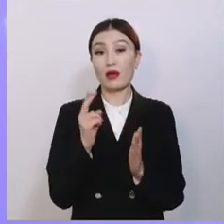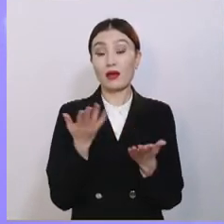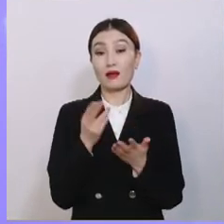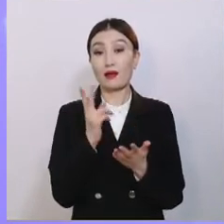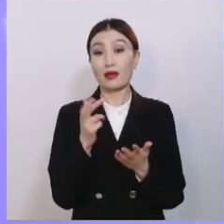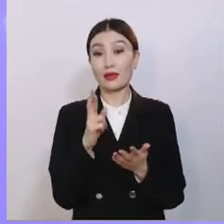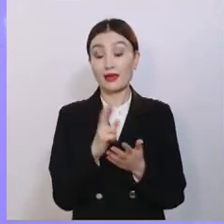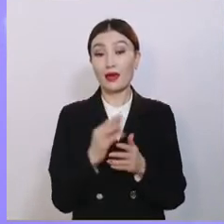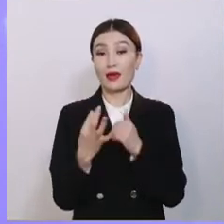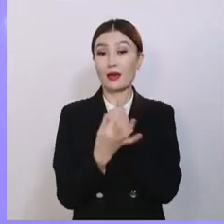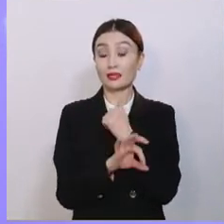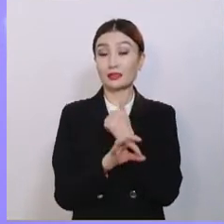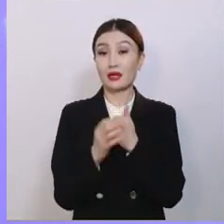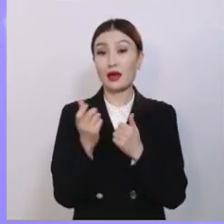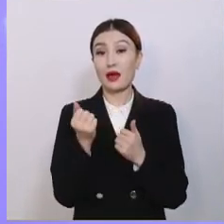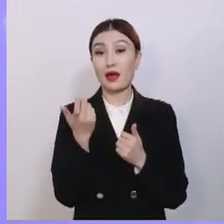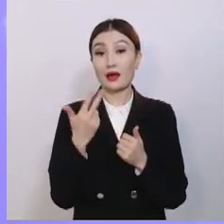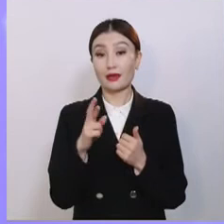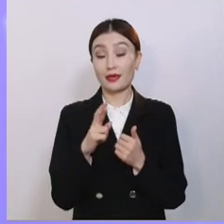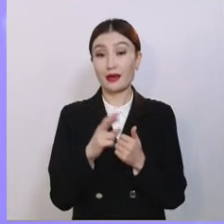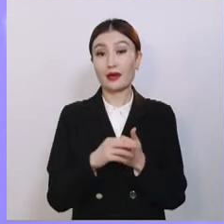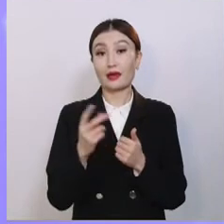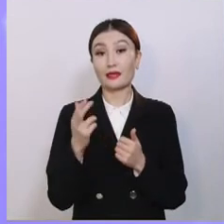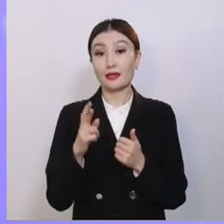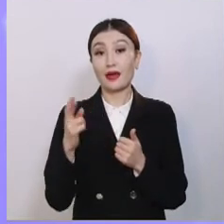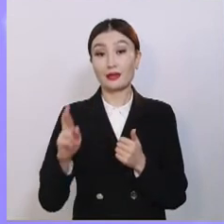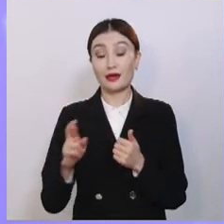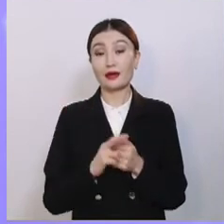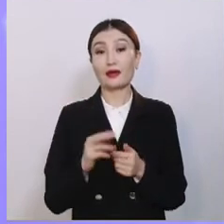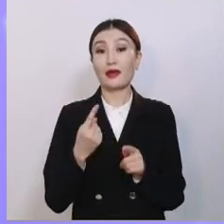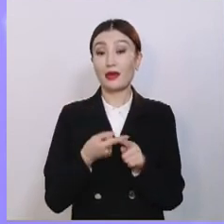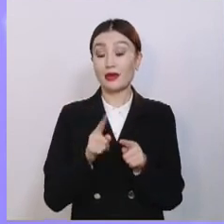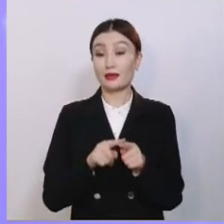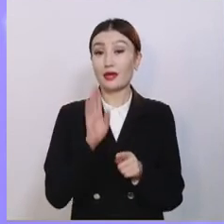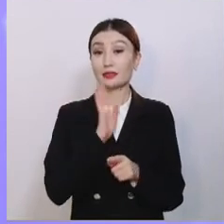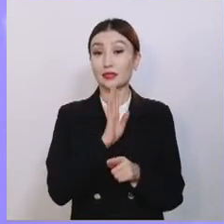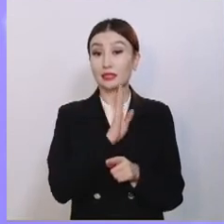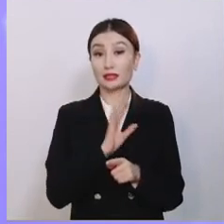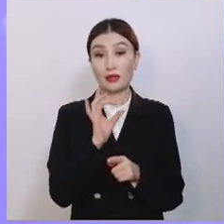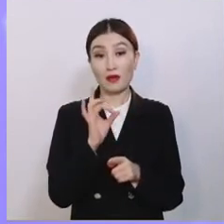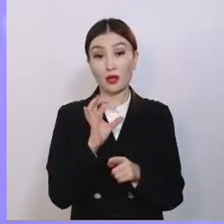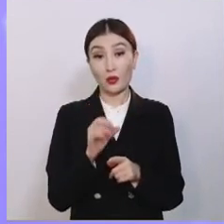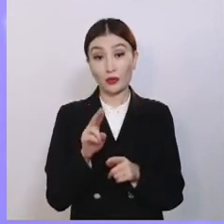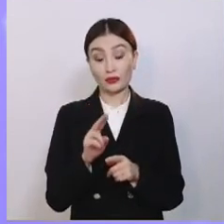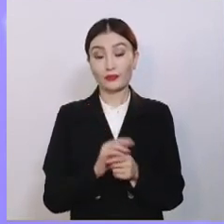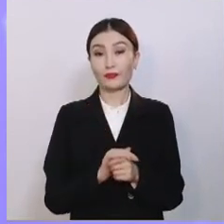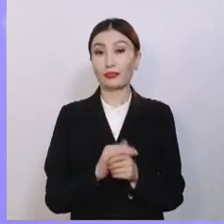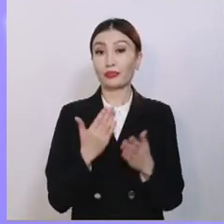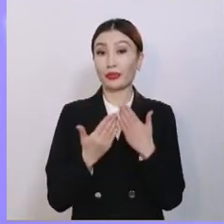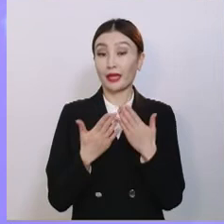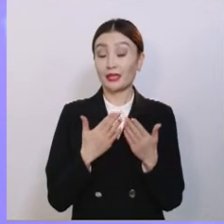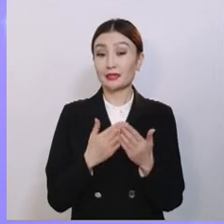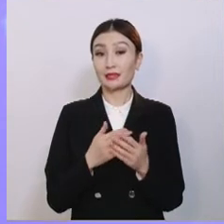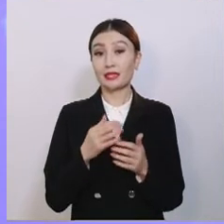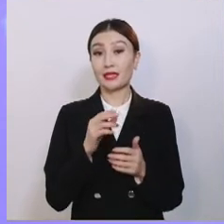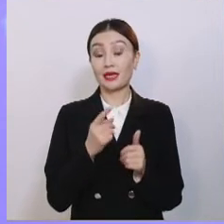и имеет окончание «ая», «яя», то это прилагательное женского рода. Если же